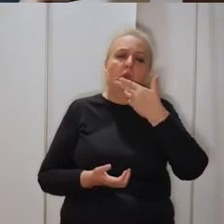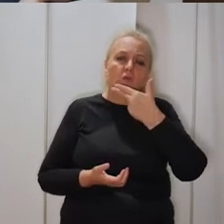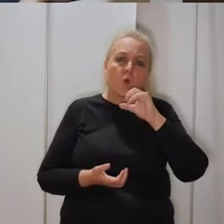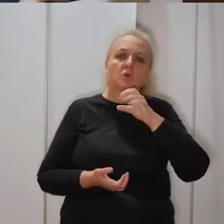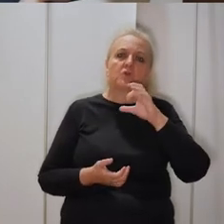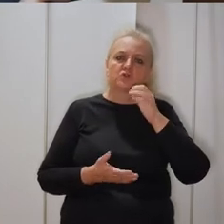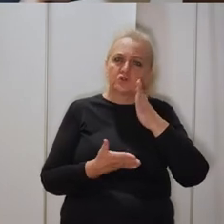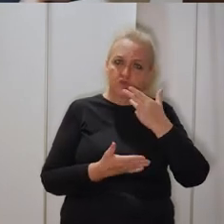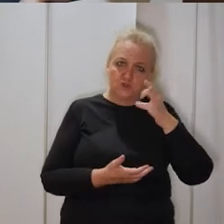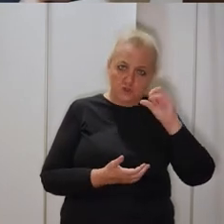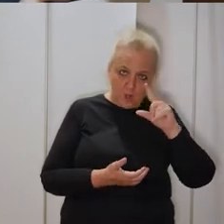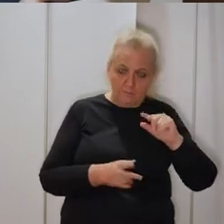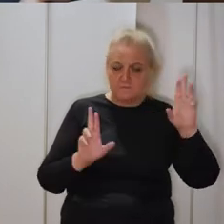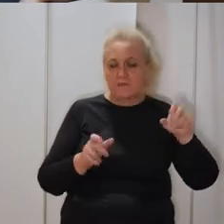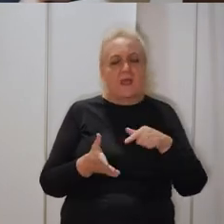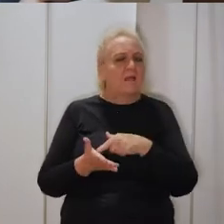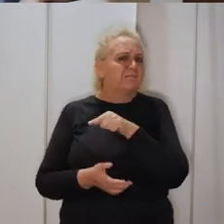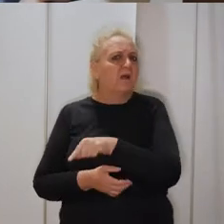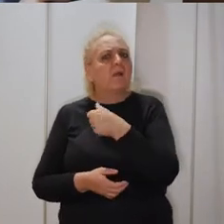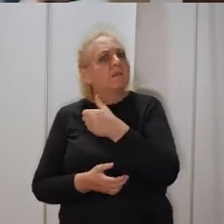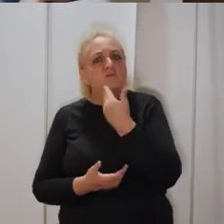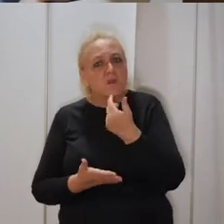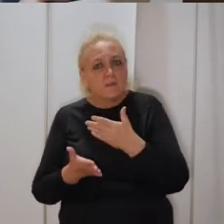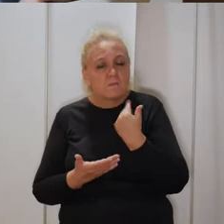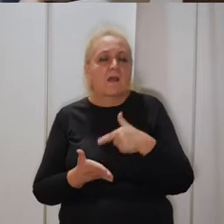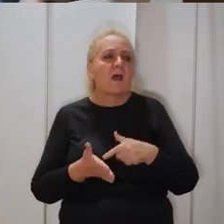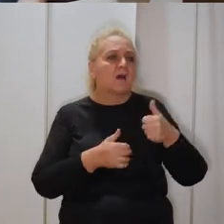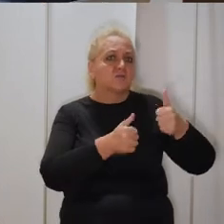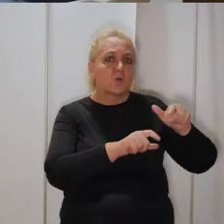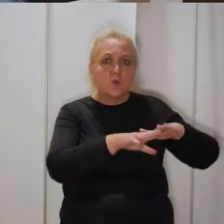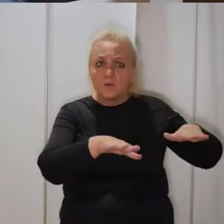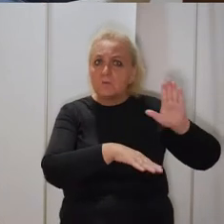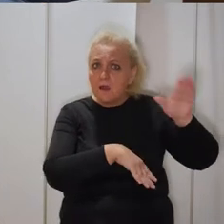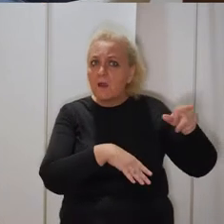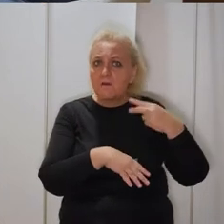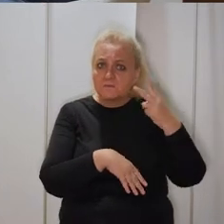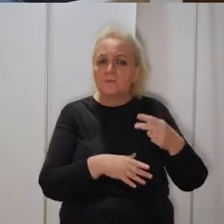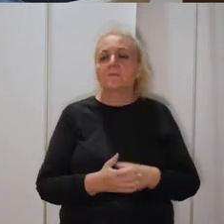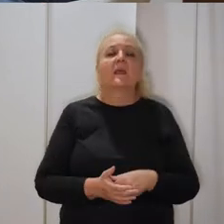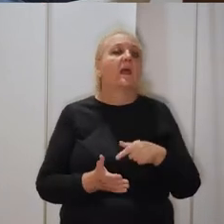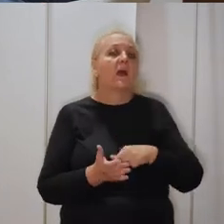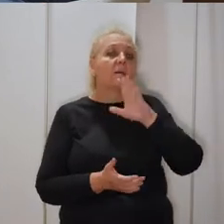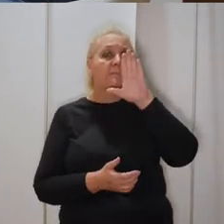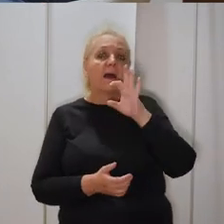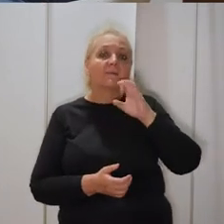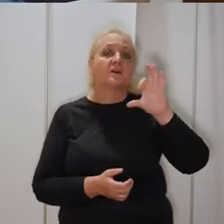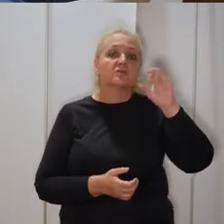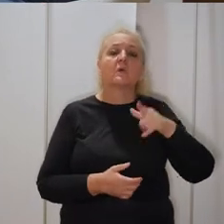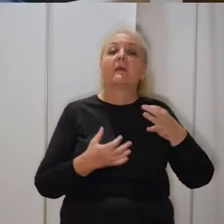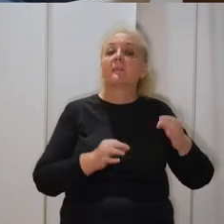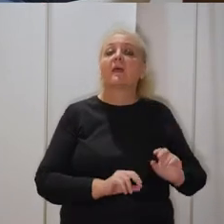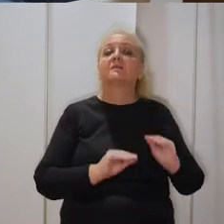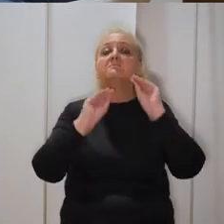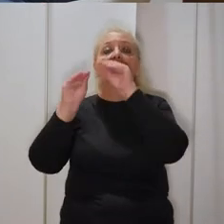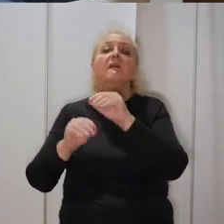i... No i właśnie centrali jeszcze nie ma, ale mają stoisko, więc pewnie będą jutro. Aha, okej. Okay. Ale Beata i Sonia siedzą we Wrocławiu teraz, więc